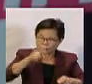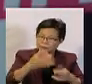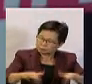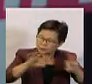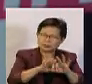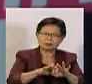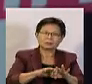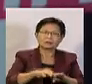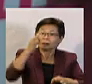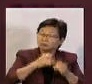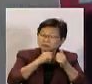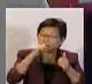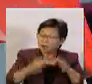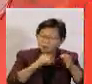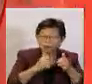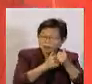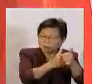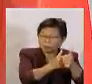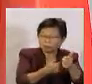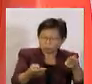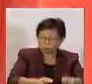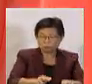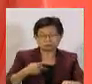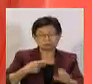diikut apa pada kontrak tu, dia kita boleh ambil tindakan.